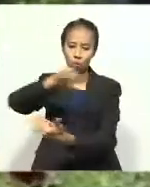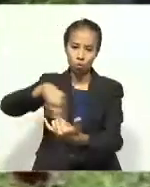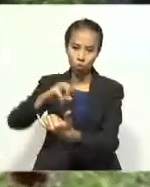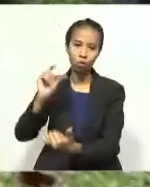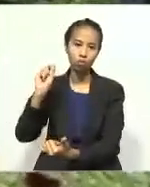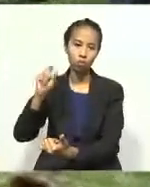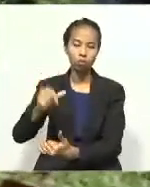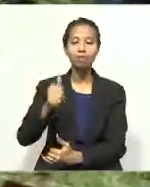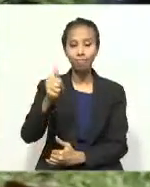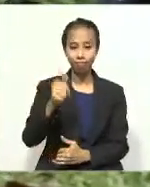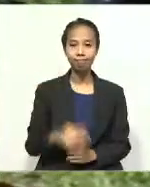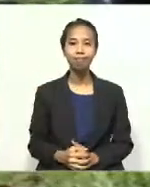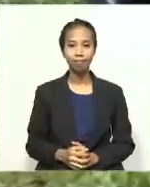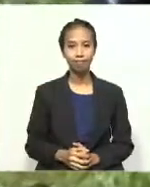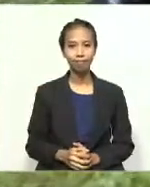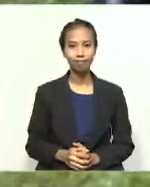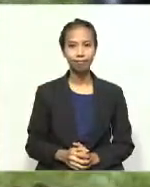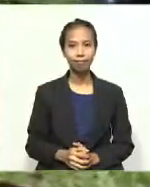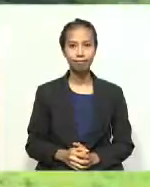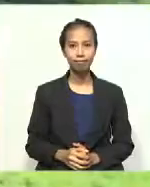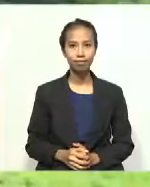ได้อย่างทันท่วงทีครับ